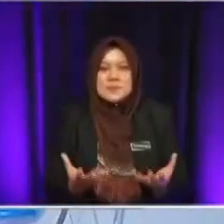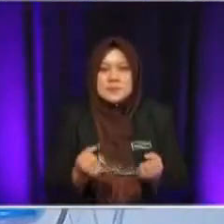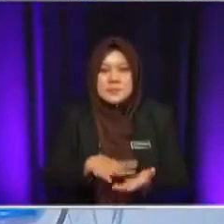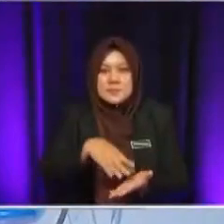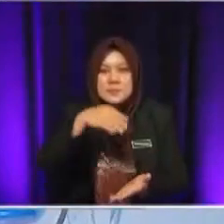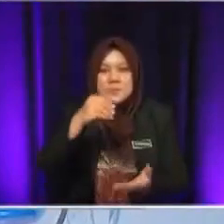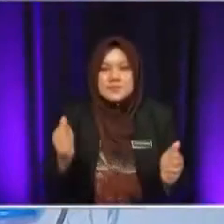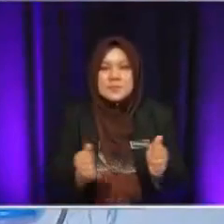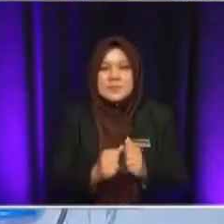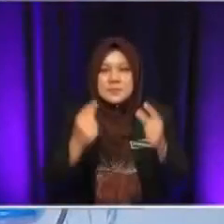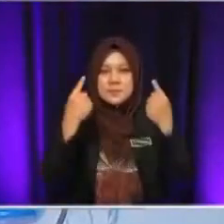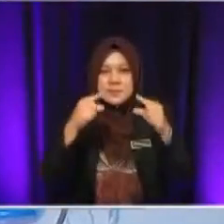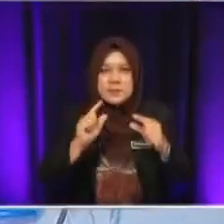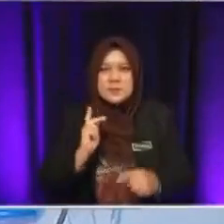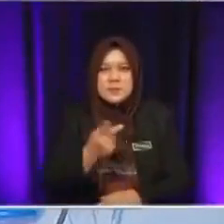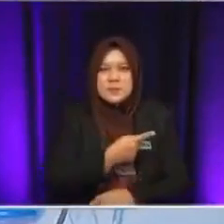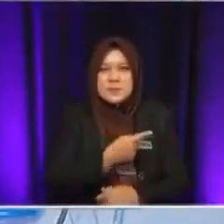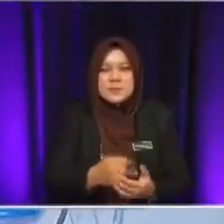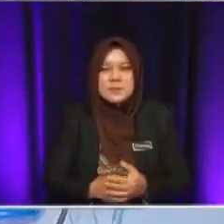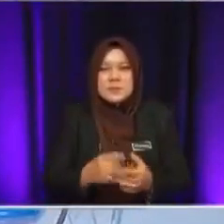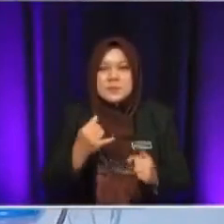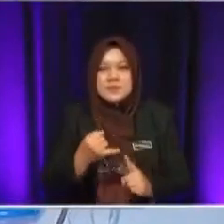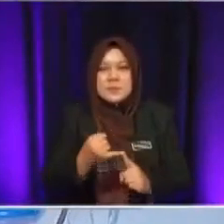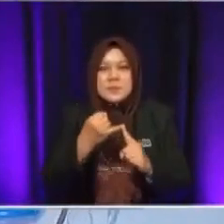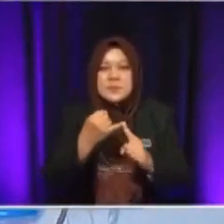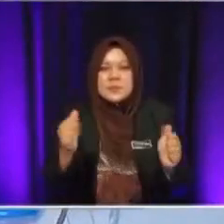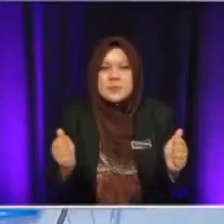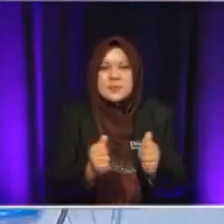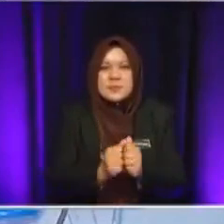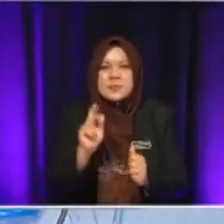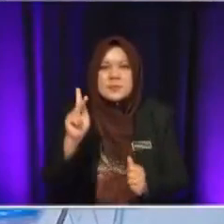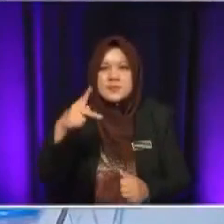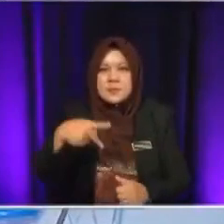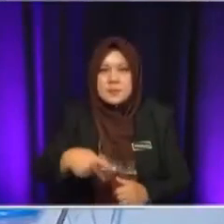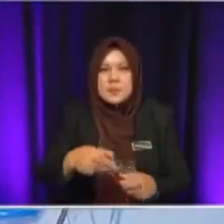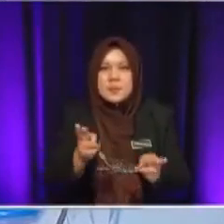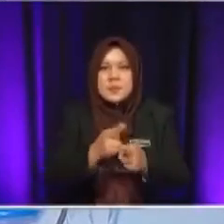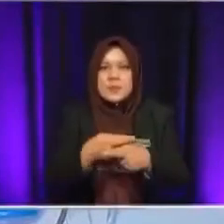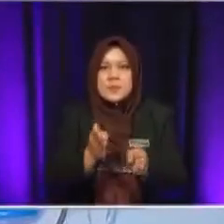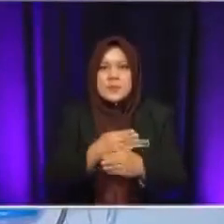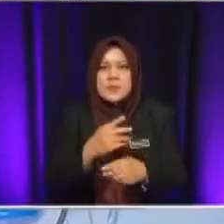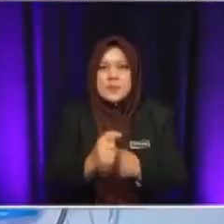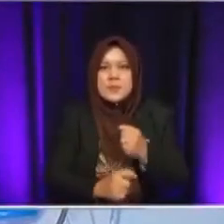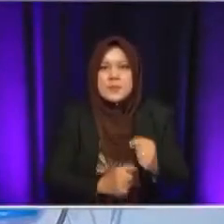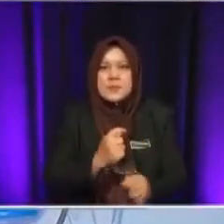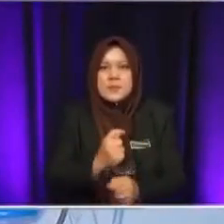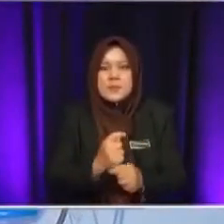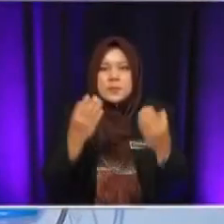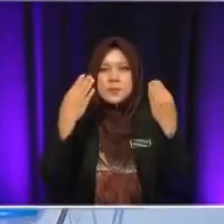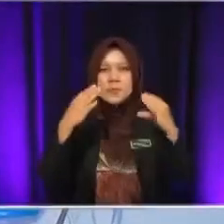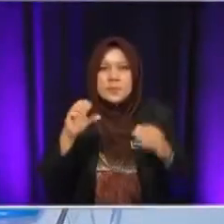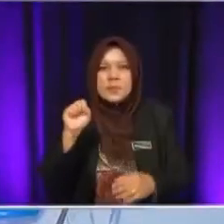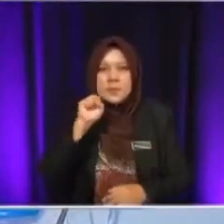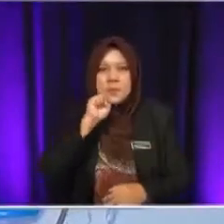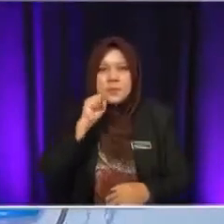dengan guru kita. Hari ini istimewanya saya bersama dengan Ketua Panitia Reka Bentuk dan Teknologi, iaitu Cikgu